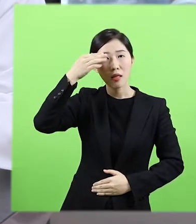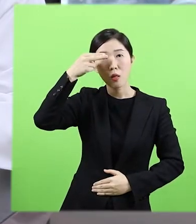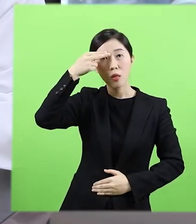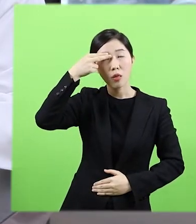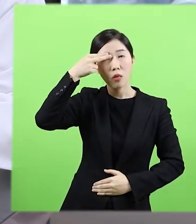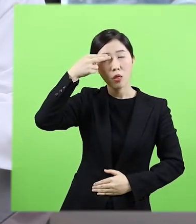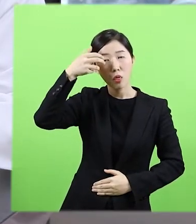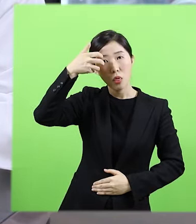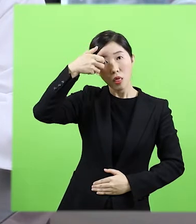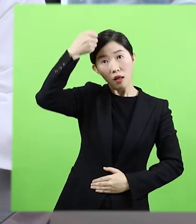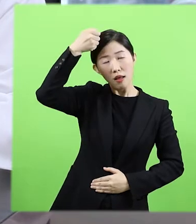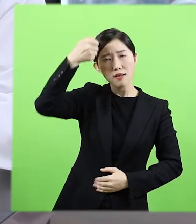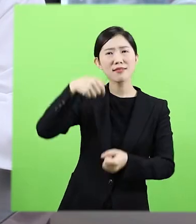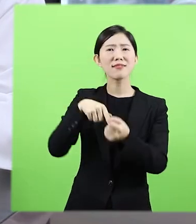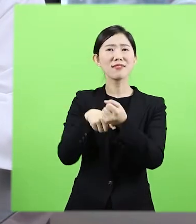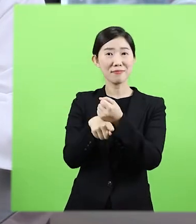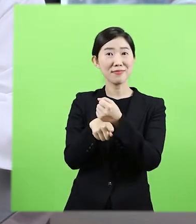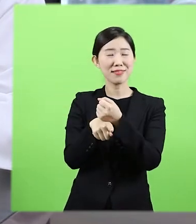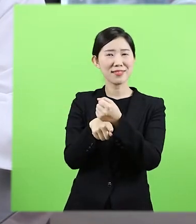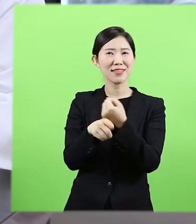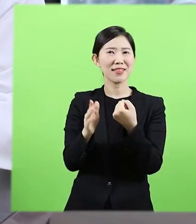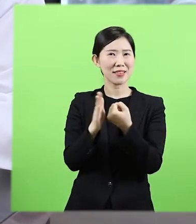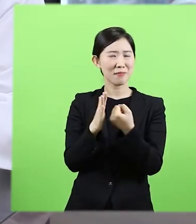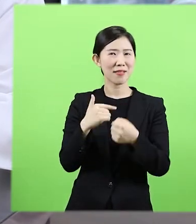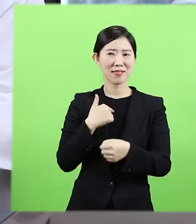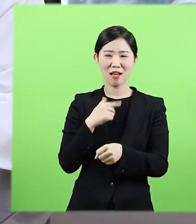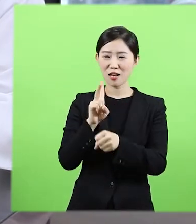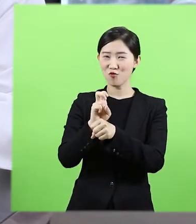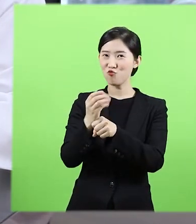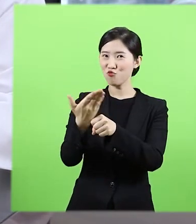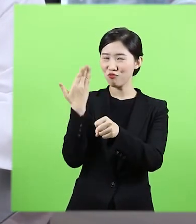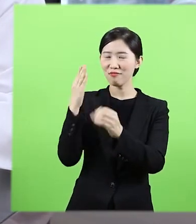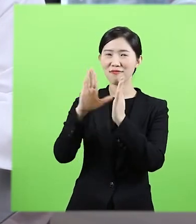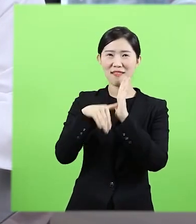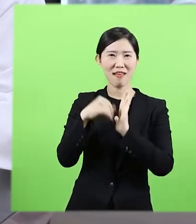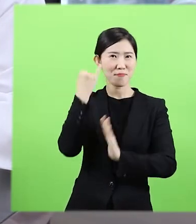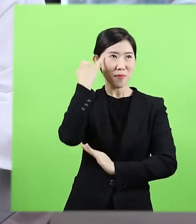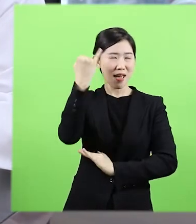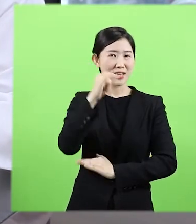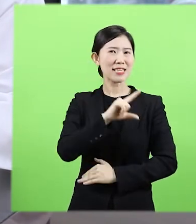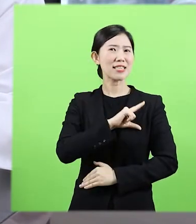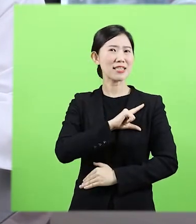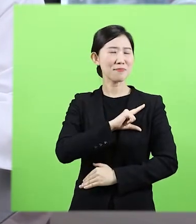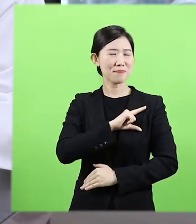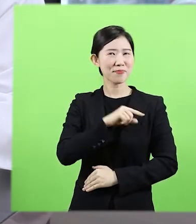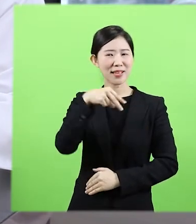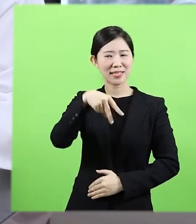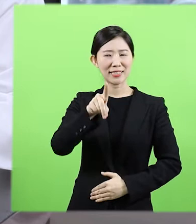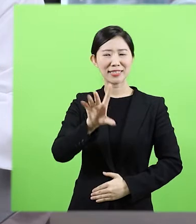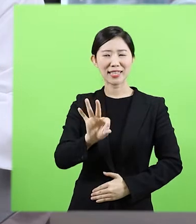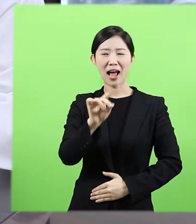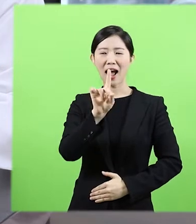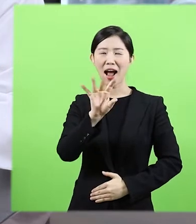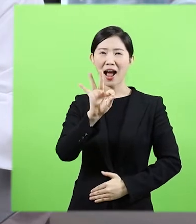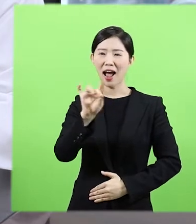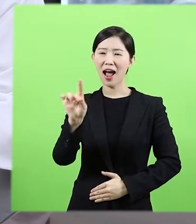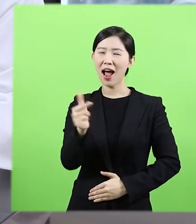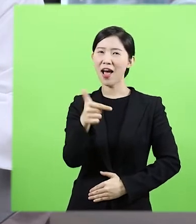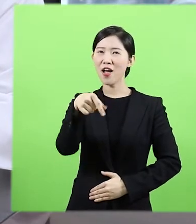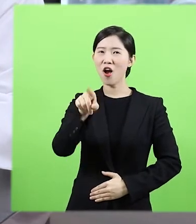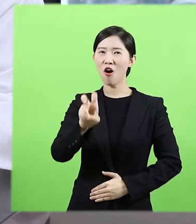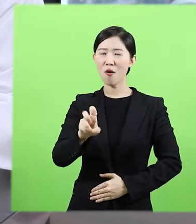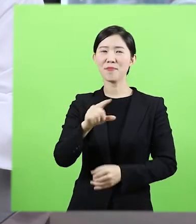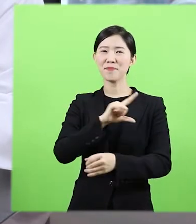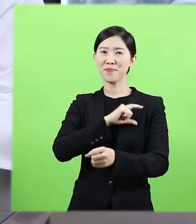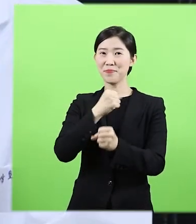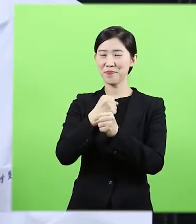상안검, 윗눈꺼풀 위로 올려주겠다, 이제 그런 뜻에서 제가 29년 전에 상안검거상술이라고 이름